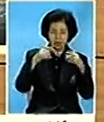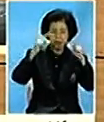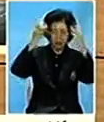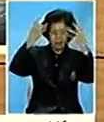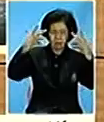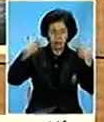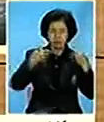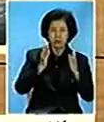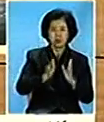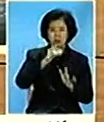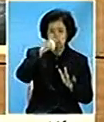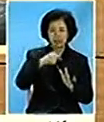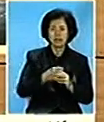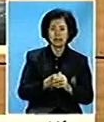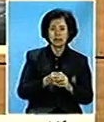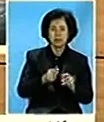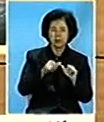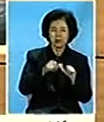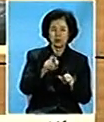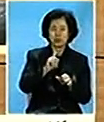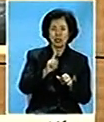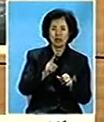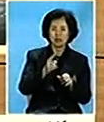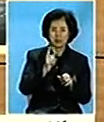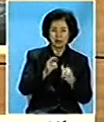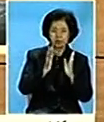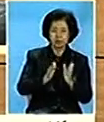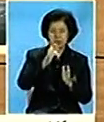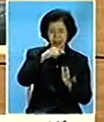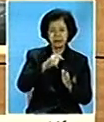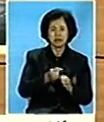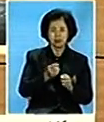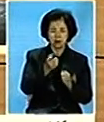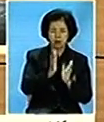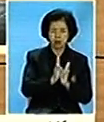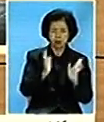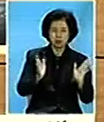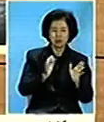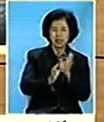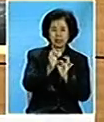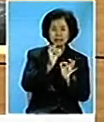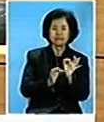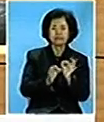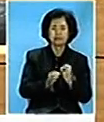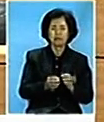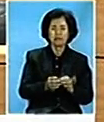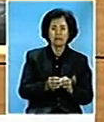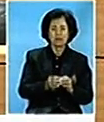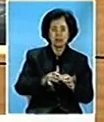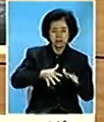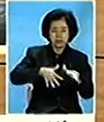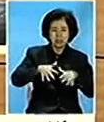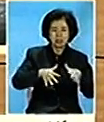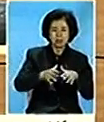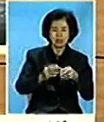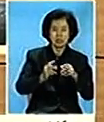ถืออย่างภาคภูมิใจไม่ว่าอยู่ที่ไหนในโลกนี้ผมต้องขอขอบพระคุณแทนพี่น้องชาวไทยที่อยู่ต่างประเทศครับอีกสิ่งหนึ่งที่พี่น้องประชาชนในต่